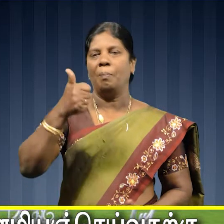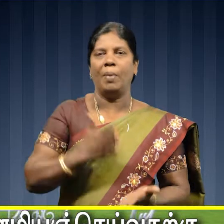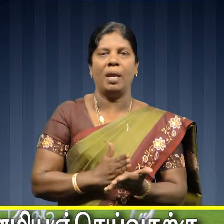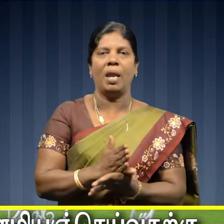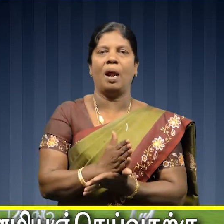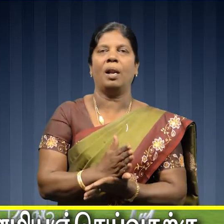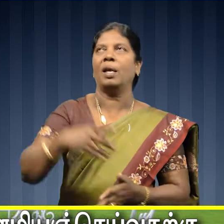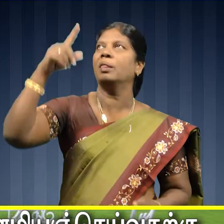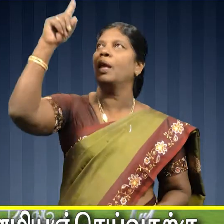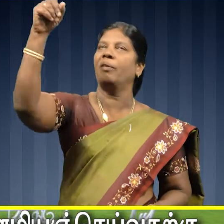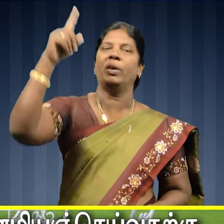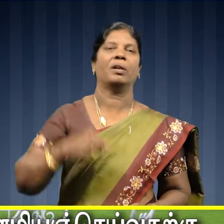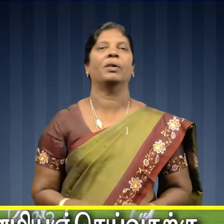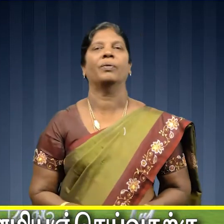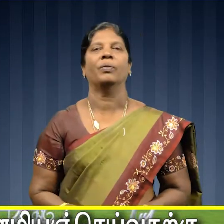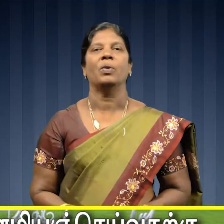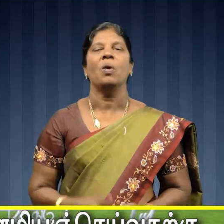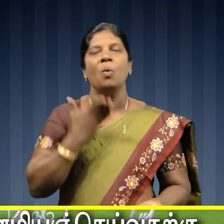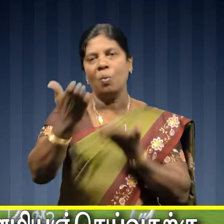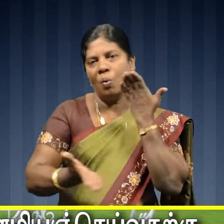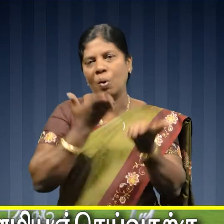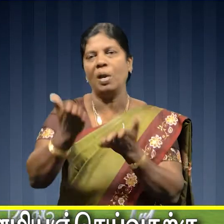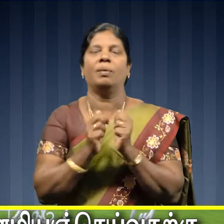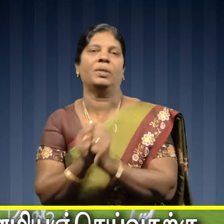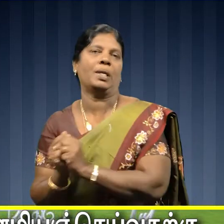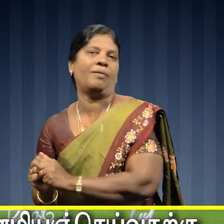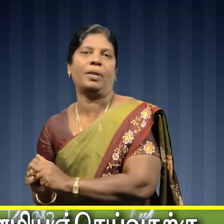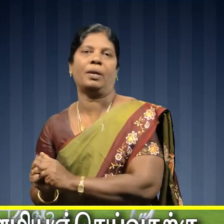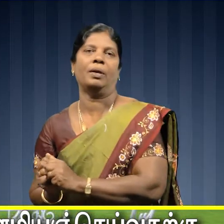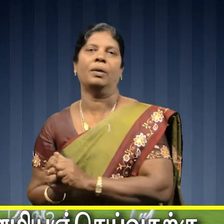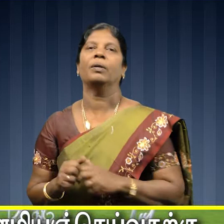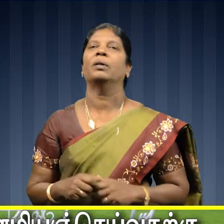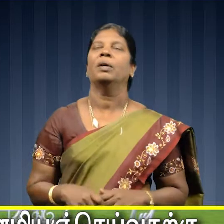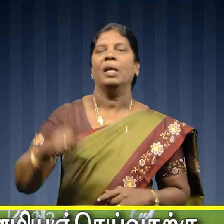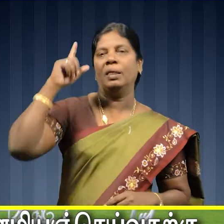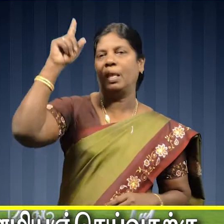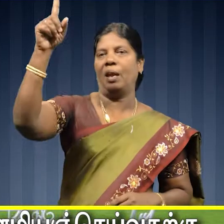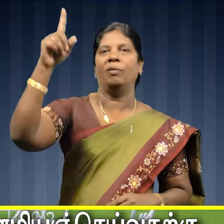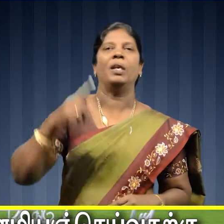ஜீவனுள்ள மெய்யான தேவனுக்கு ஊழியம் செய்வதற்கு